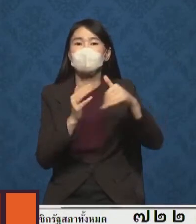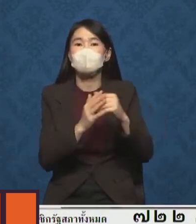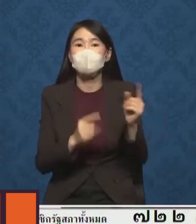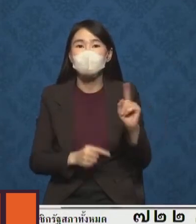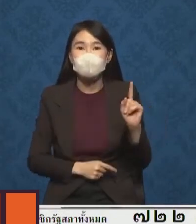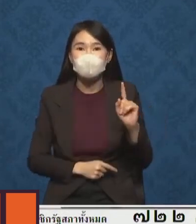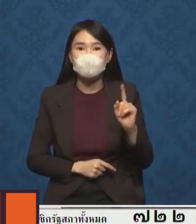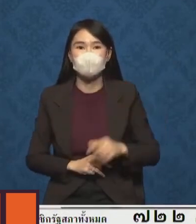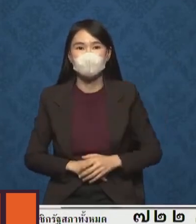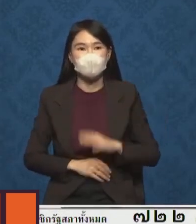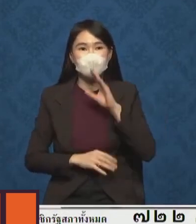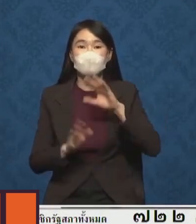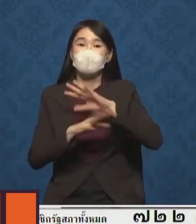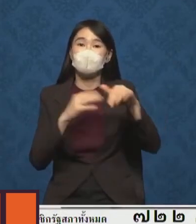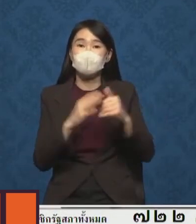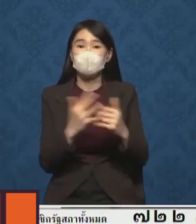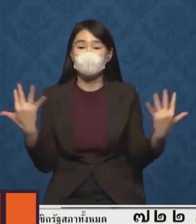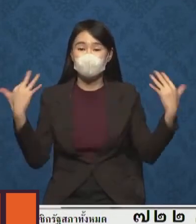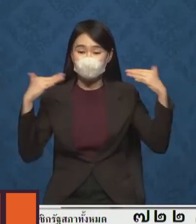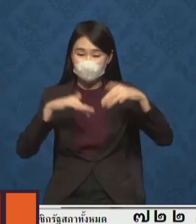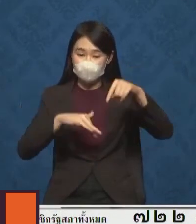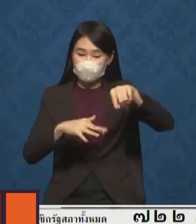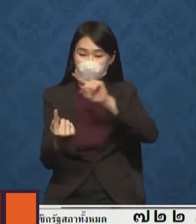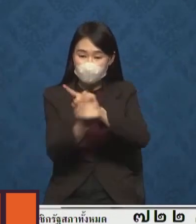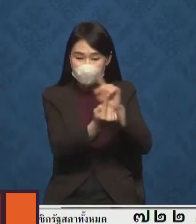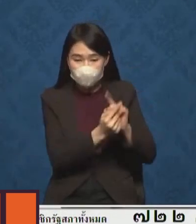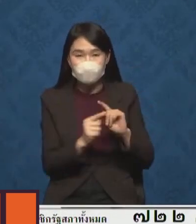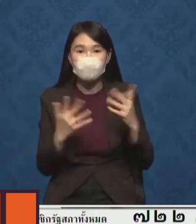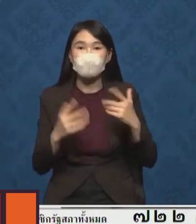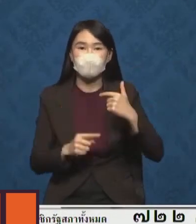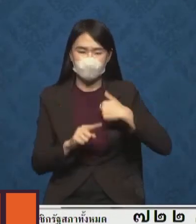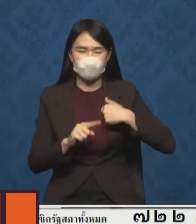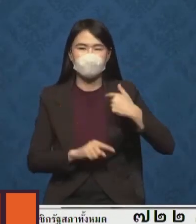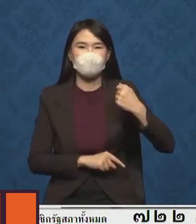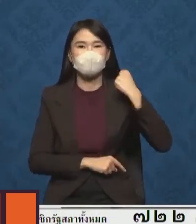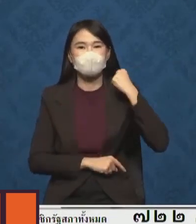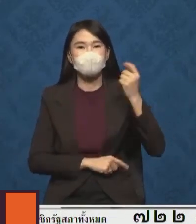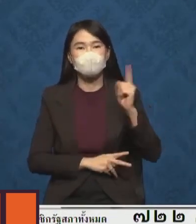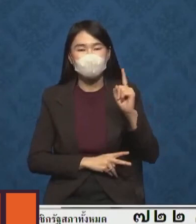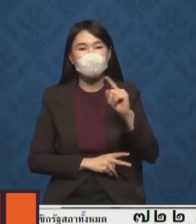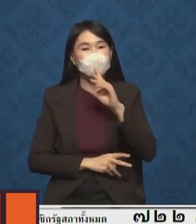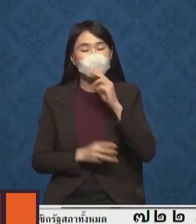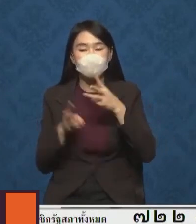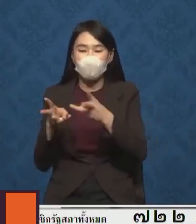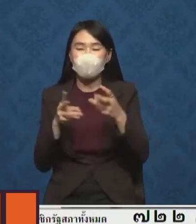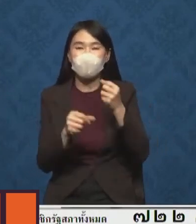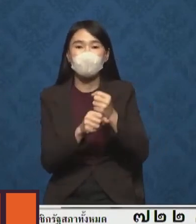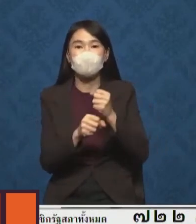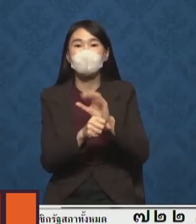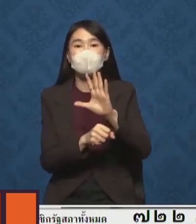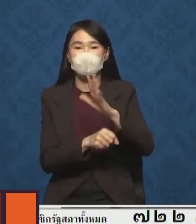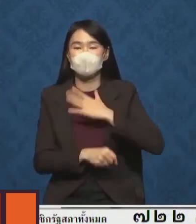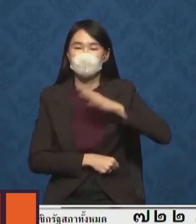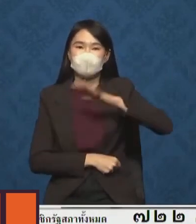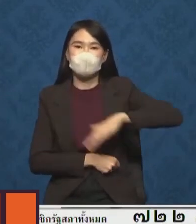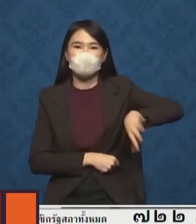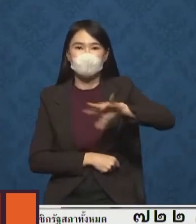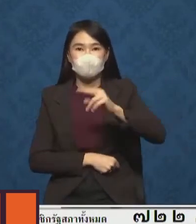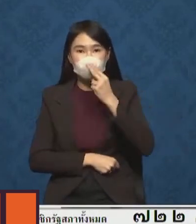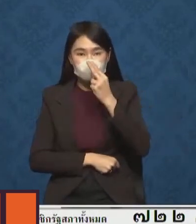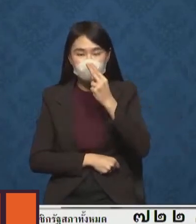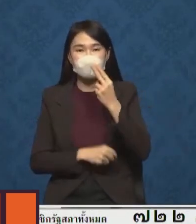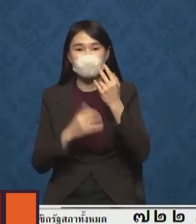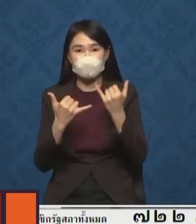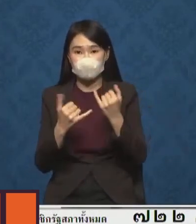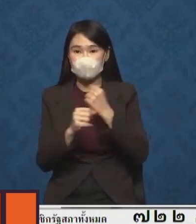ว่าพวกเราจะไม่กลับมาเจอกันอีกนะครับผมมั่นใจว่ากรวนการทำงานขพวกเราที่จะเกิดขึ้นหลจากวันน